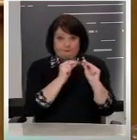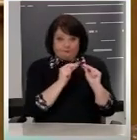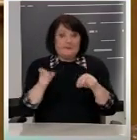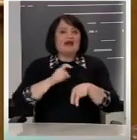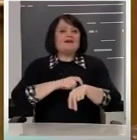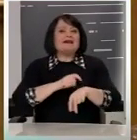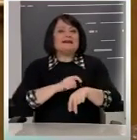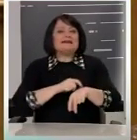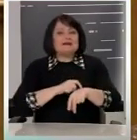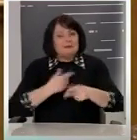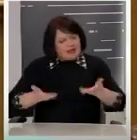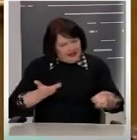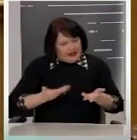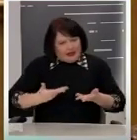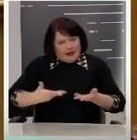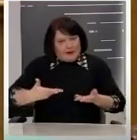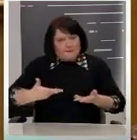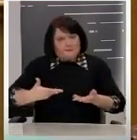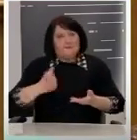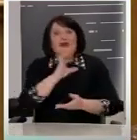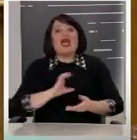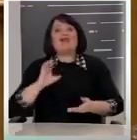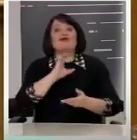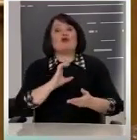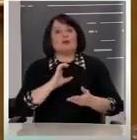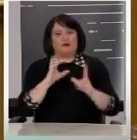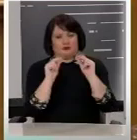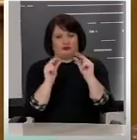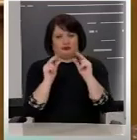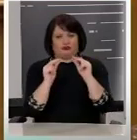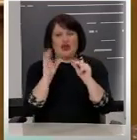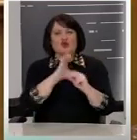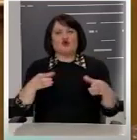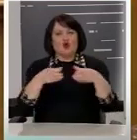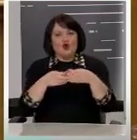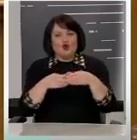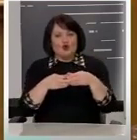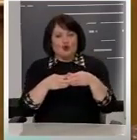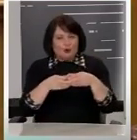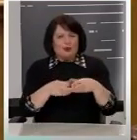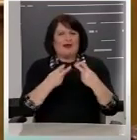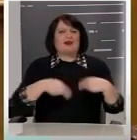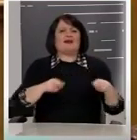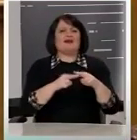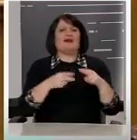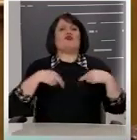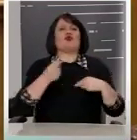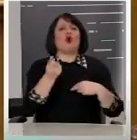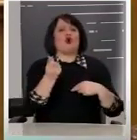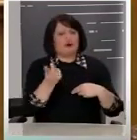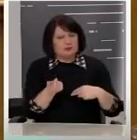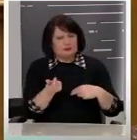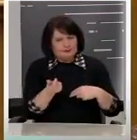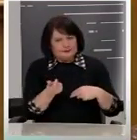στιγμή σε εξέλιξη στο ευρωπαϊκό επίπεδο, είτε στο Eurogroup, είτε στο ECOFIN, είτε στο Συμβούλιο,